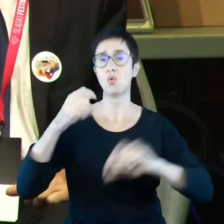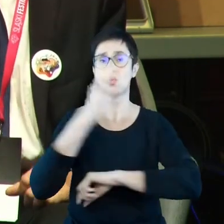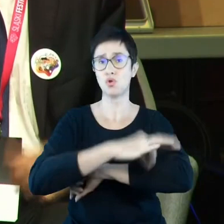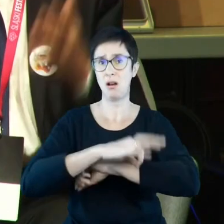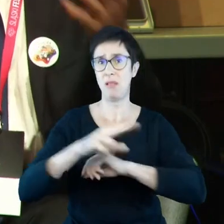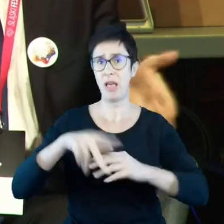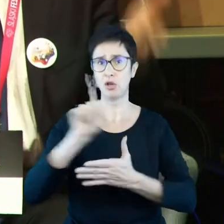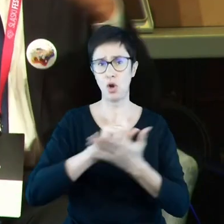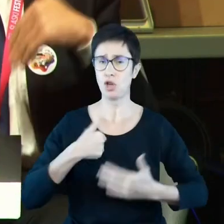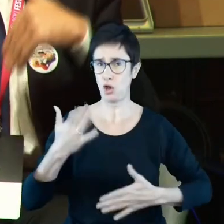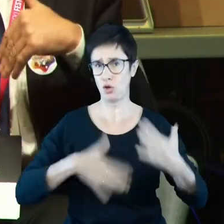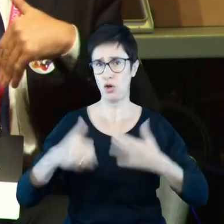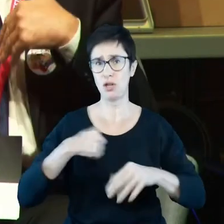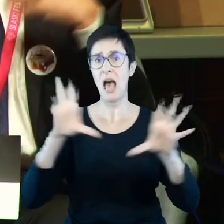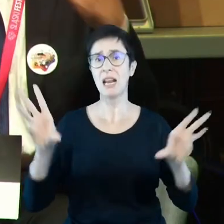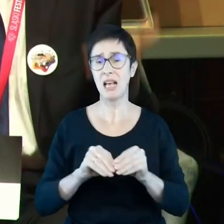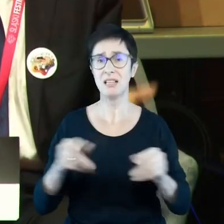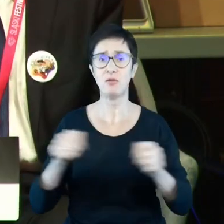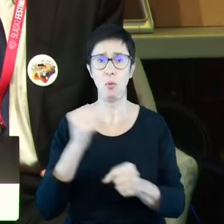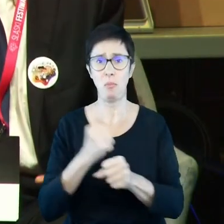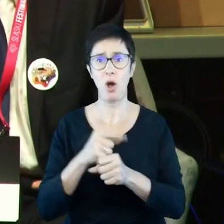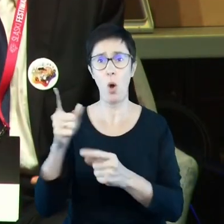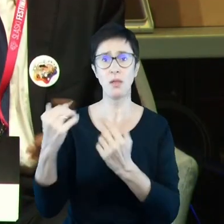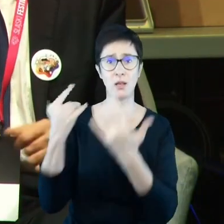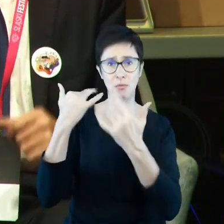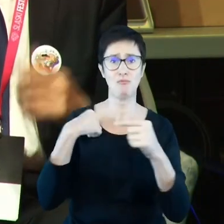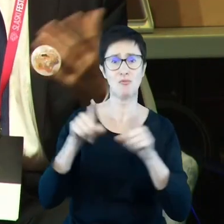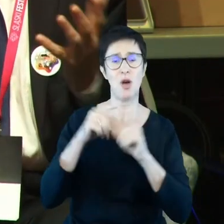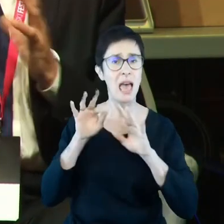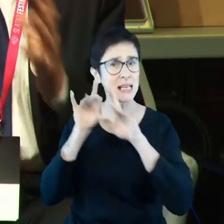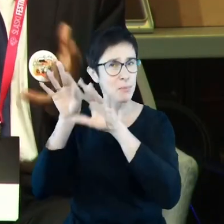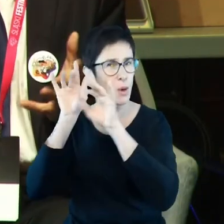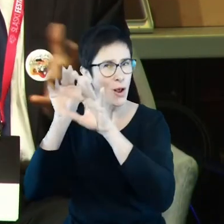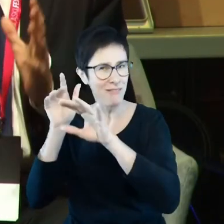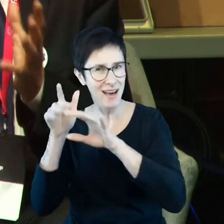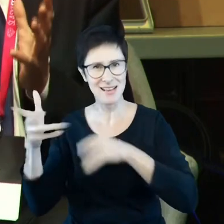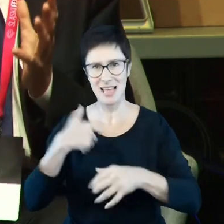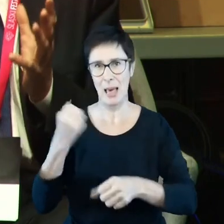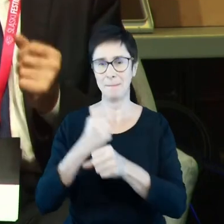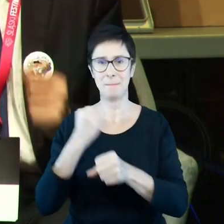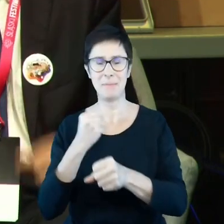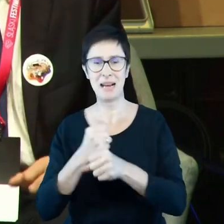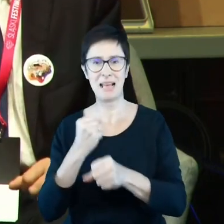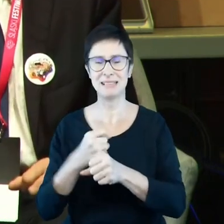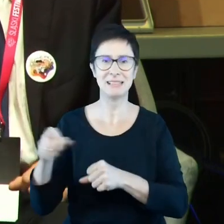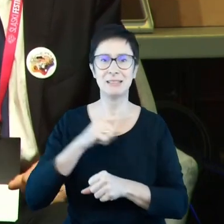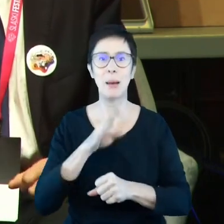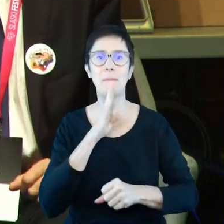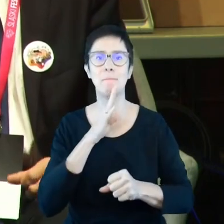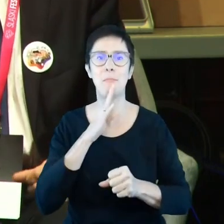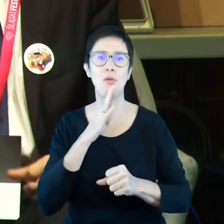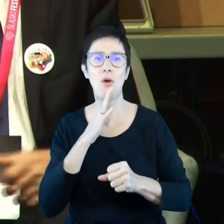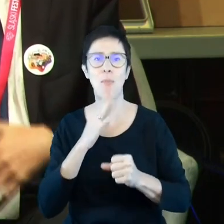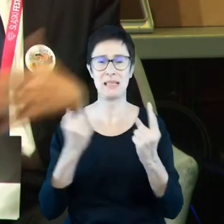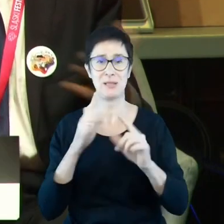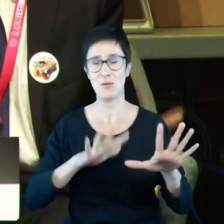blisko, bo oni nas inspirują, a my się staramy inspirować ich. Pracujemy w zasadzie w tej samej ludzkiej materii. To dało